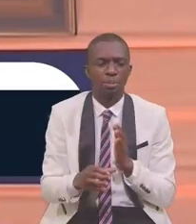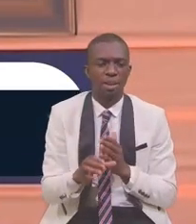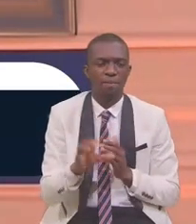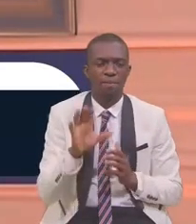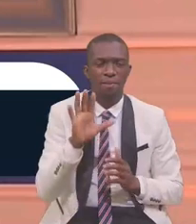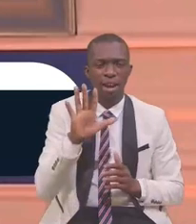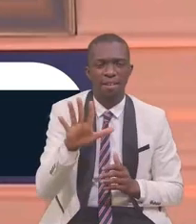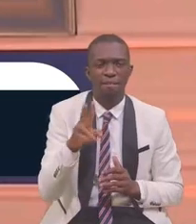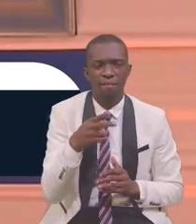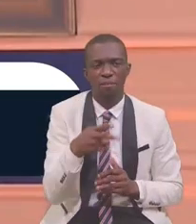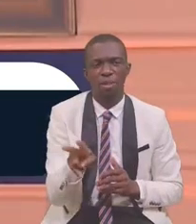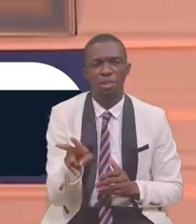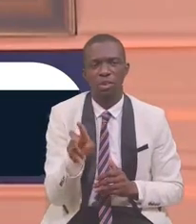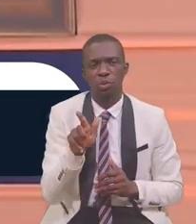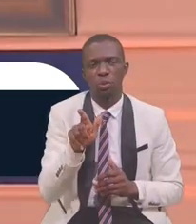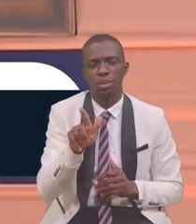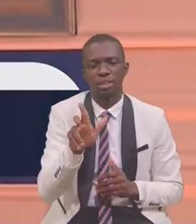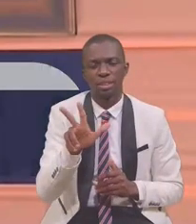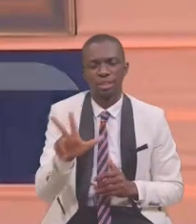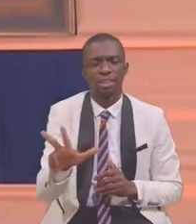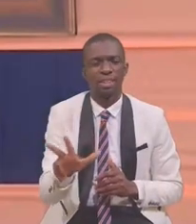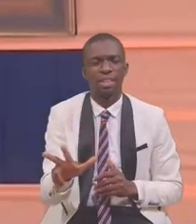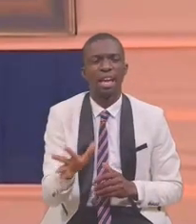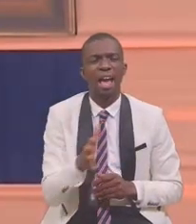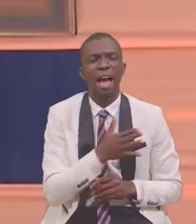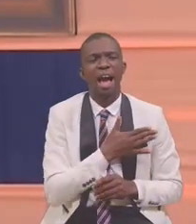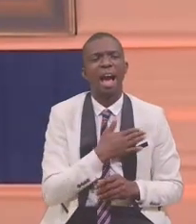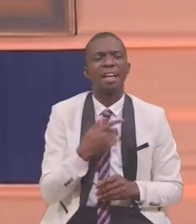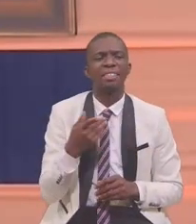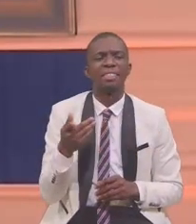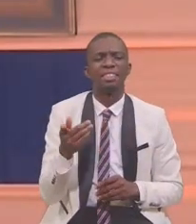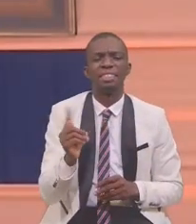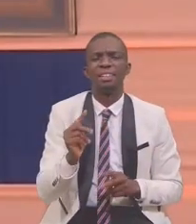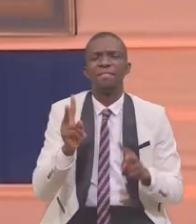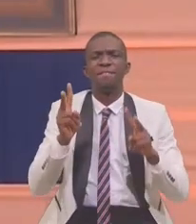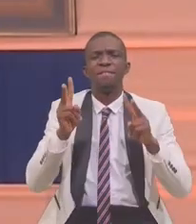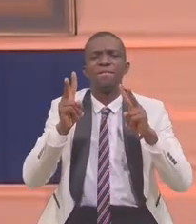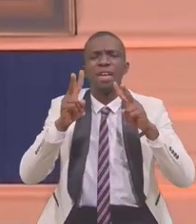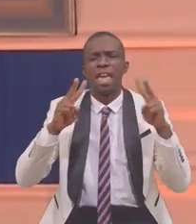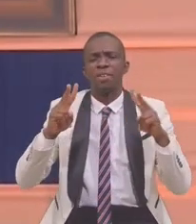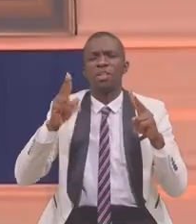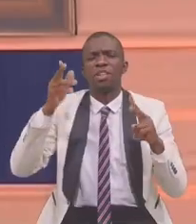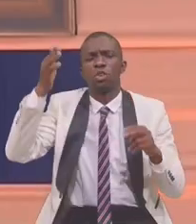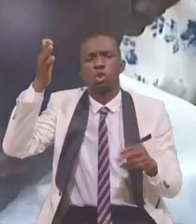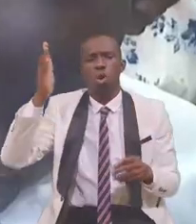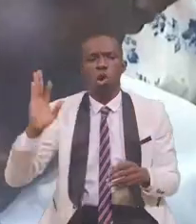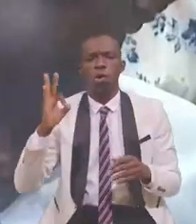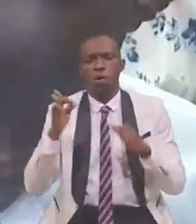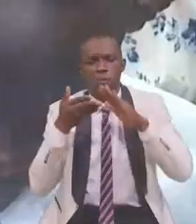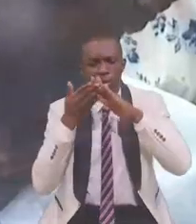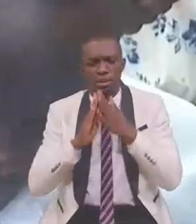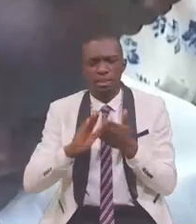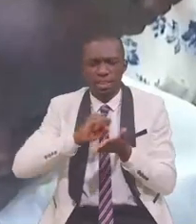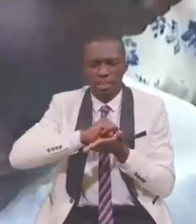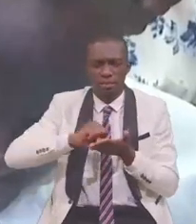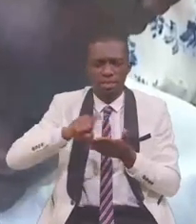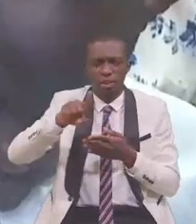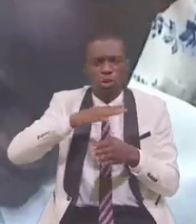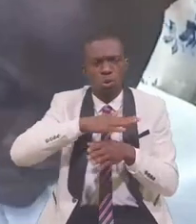Thessaloniciens 5, 23. Que le Dieu de paix vous sanctifie lui-même tout entier. Il vous